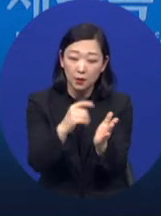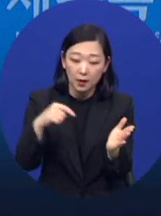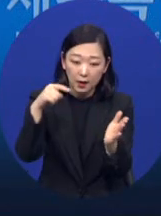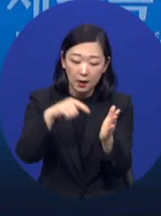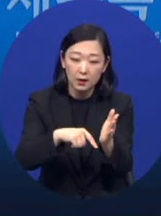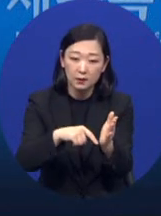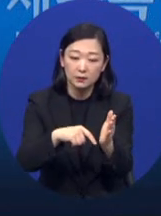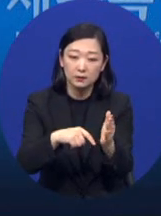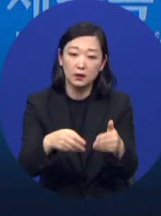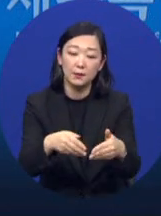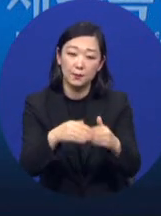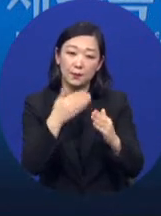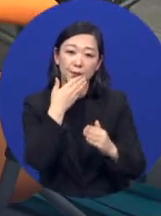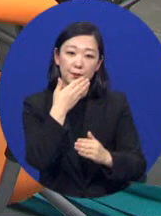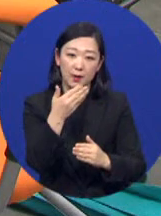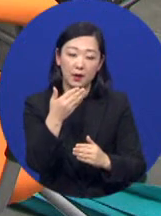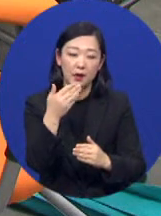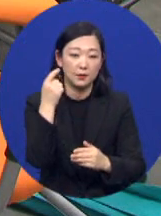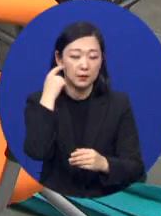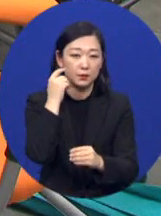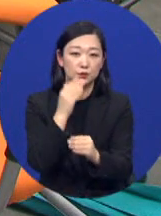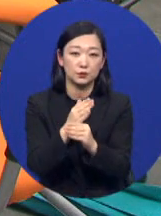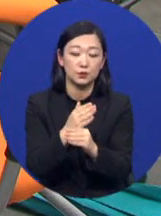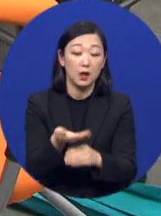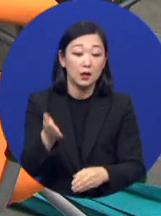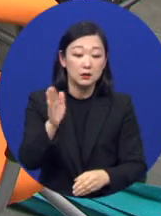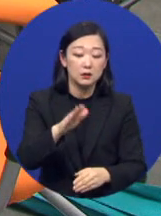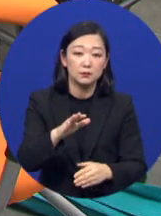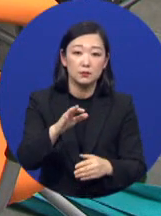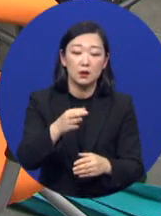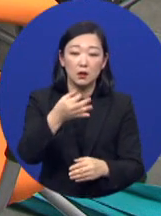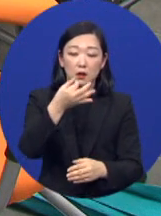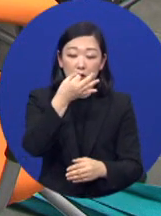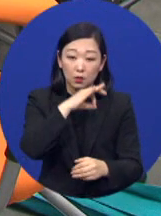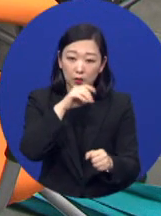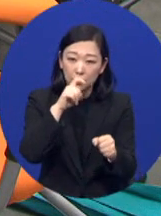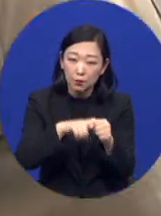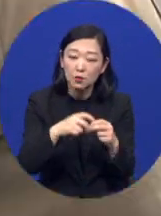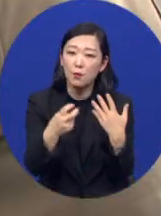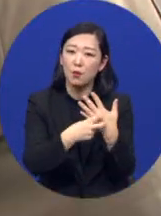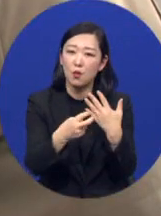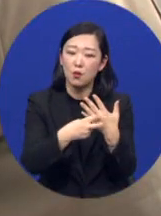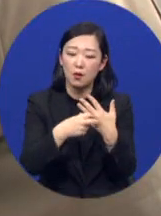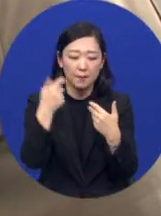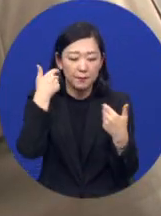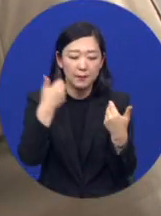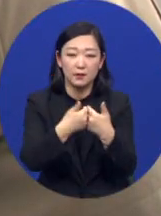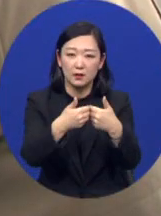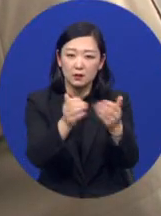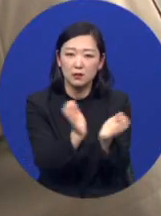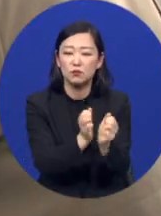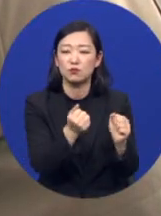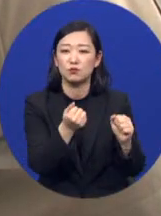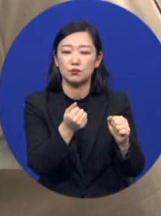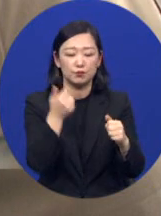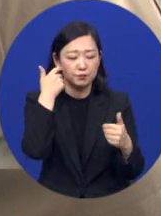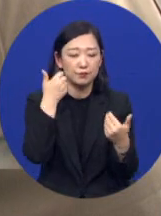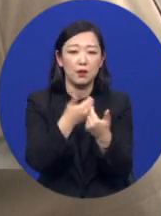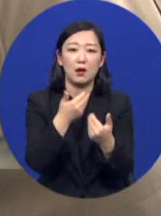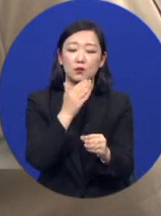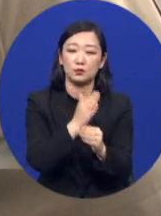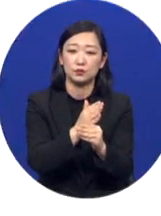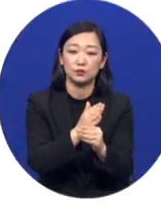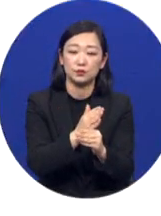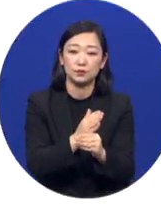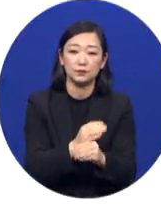이렇게 생각하고 있습니다 하지만 영리병원 반대 단체는 반발하고 나섰습니다 헬스케어타운만